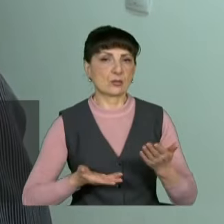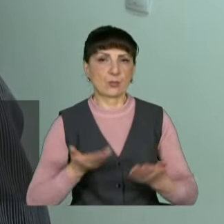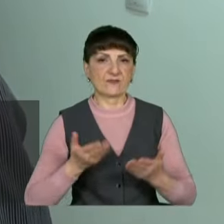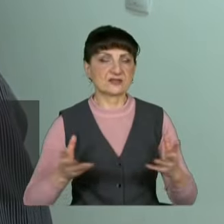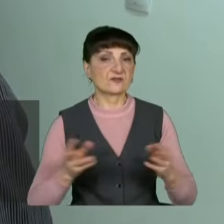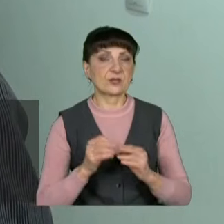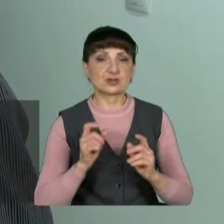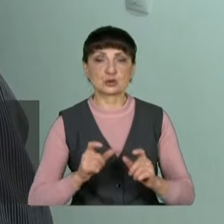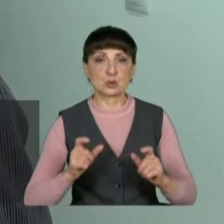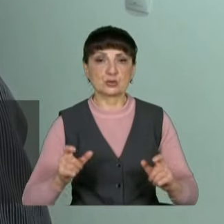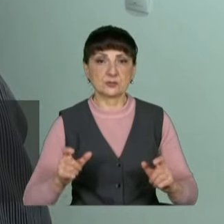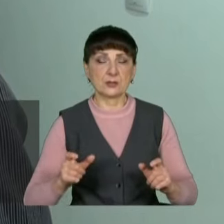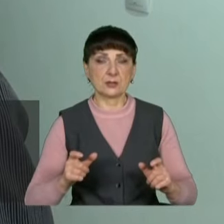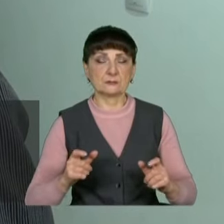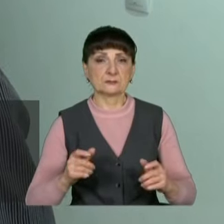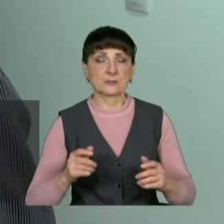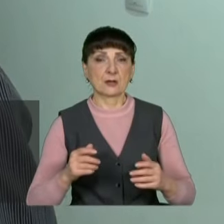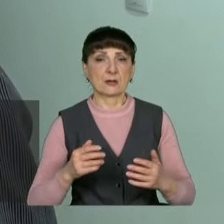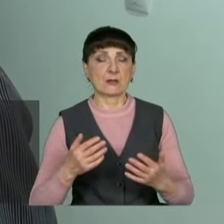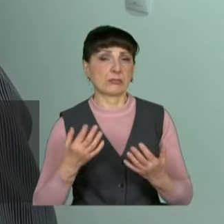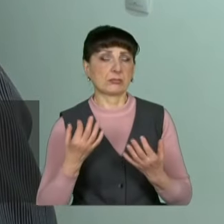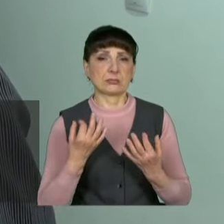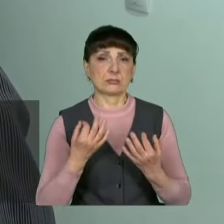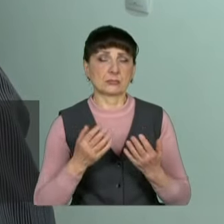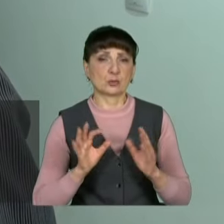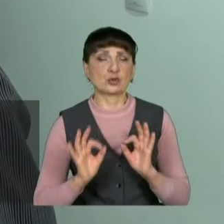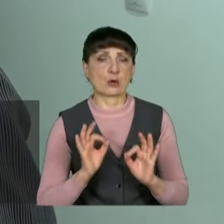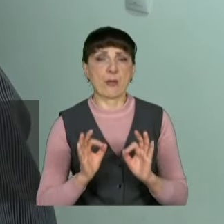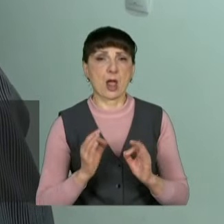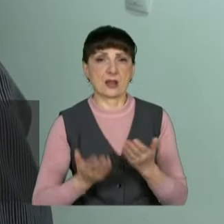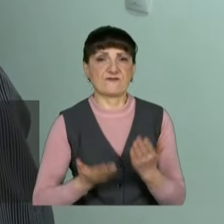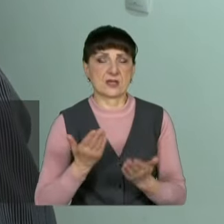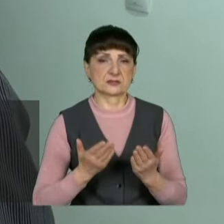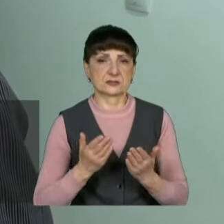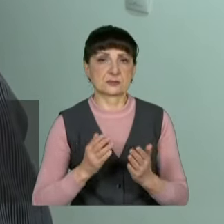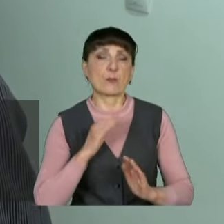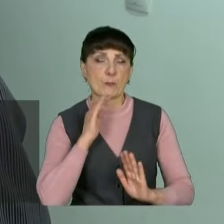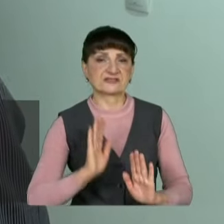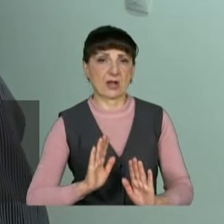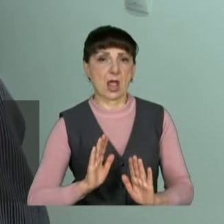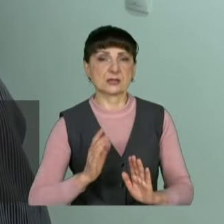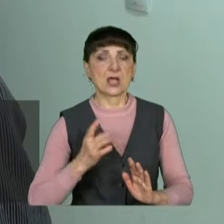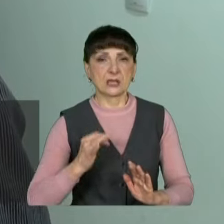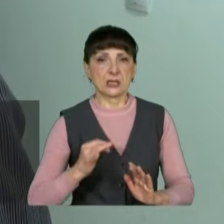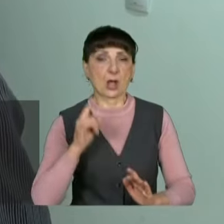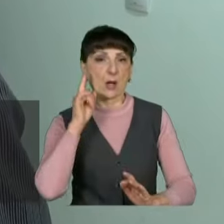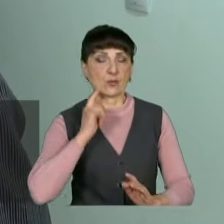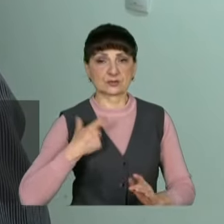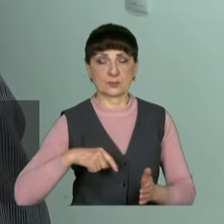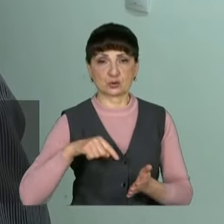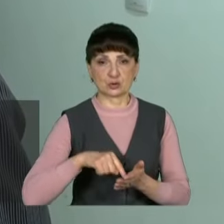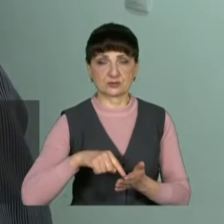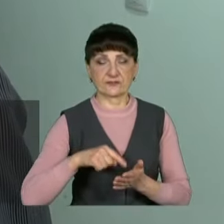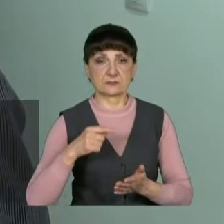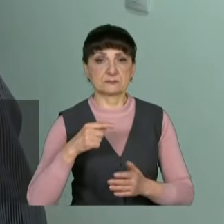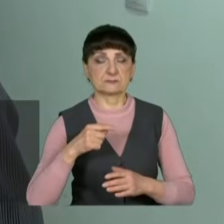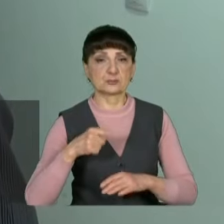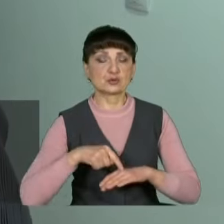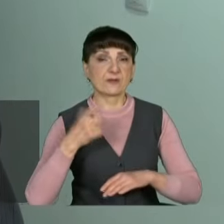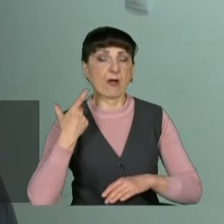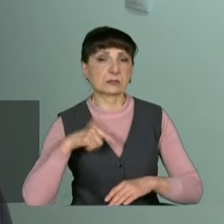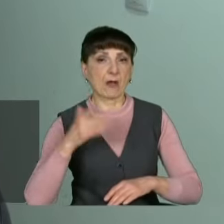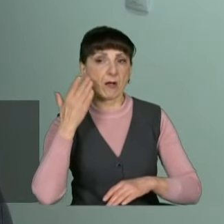людьми нагрузку, допустимую на перекрытие, на межэтажное перекрытие. Ну и позволяет себя комфортно чувствовать при землетрясении.